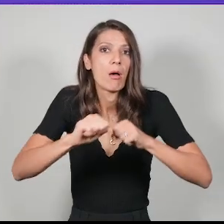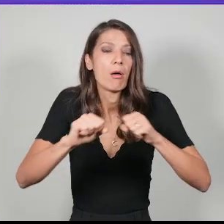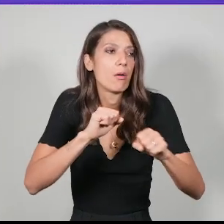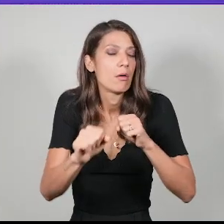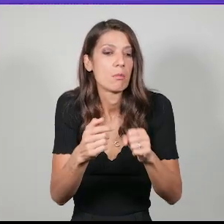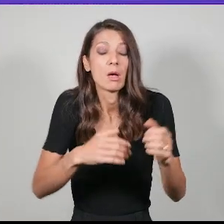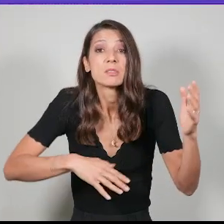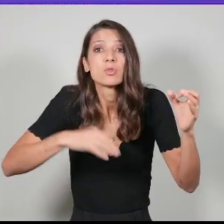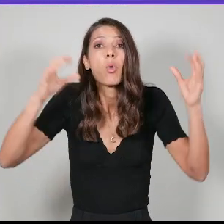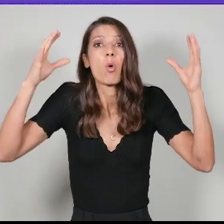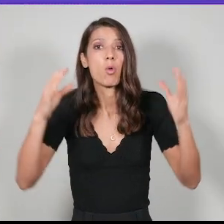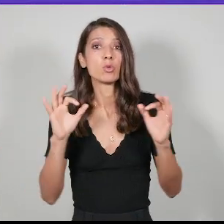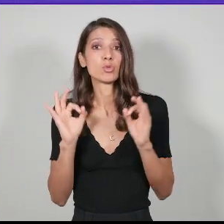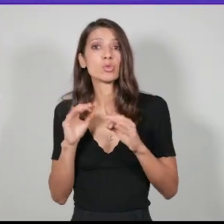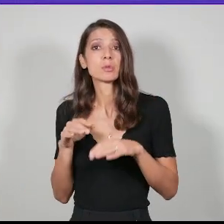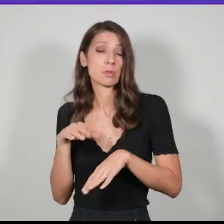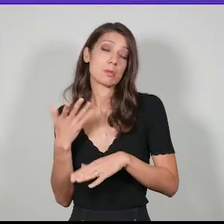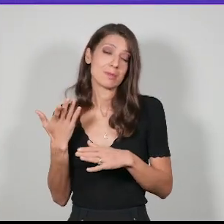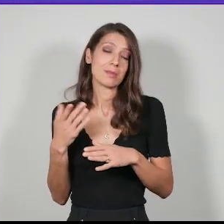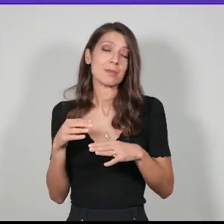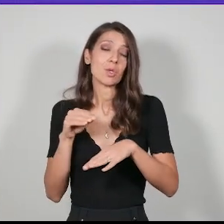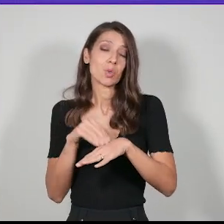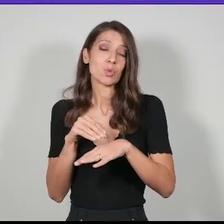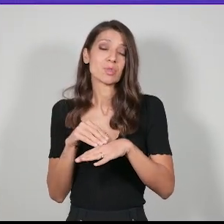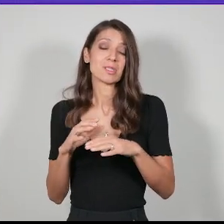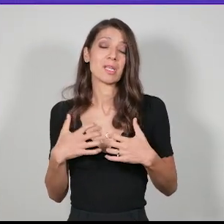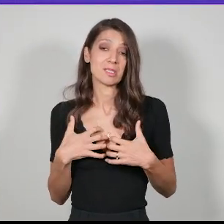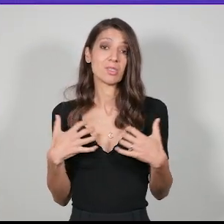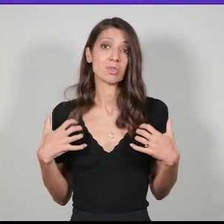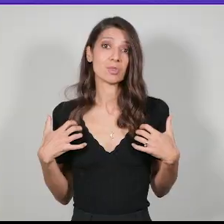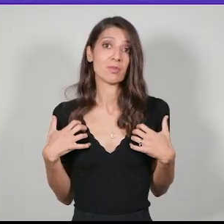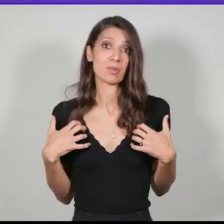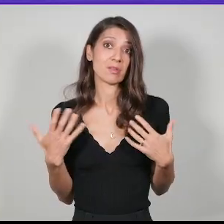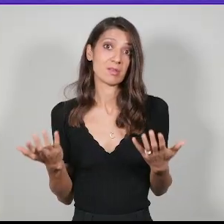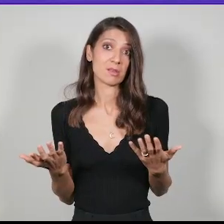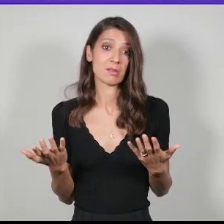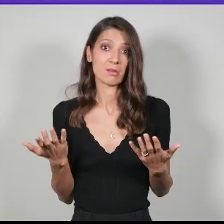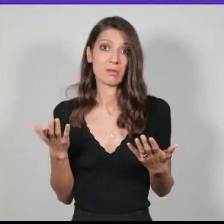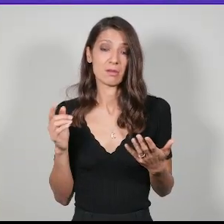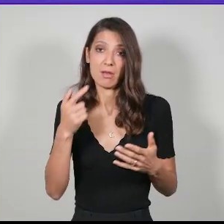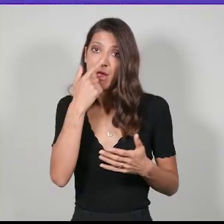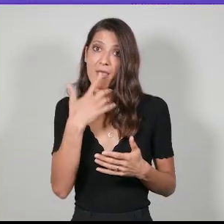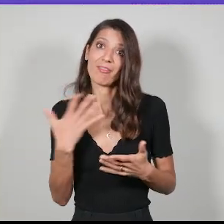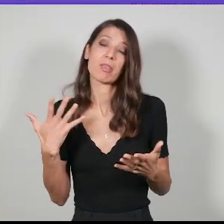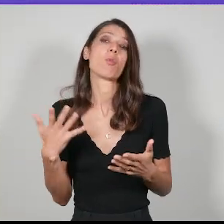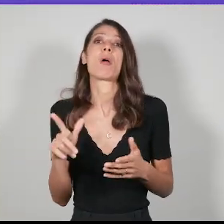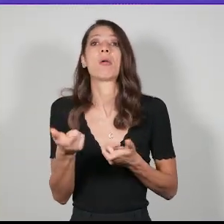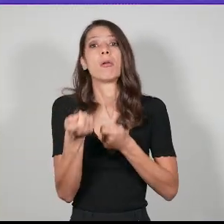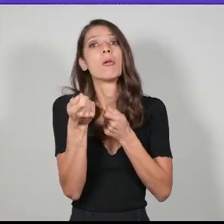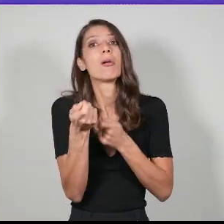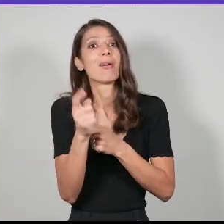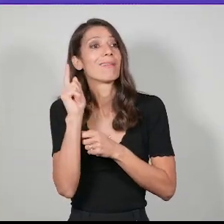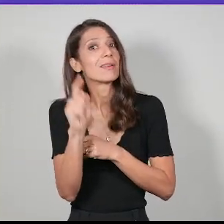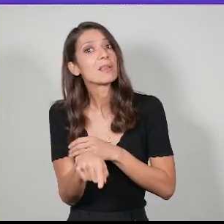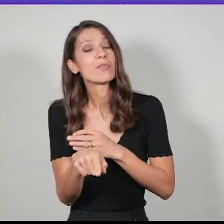notamment l'avis du conseil scientifique, hein, je pense je peux plaider un petit peu pour notre paroisse, je pense qu'on a pas mal insisté sur